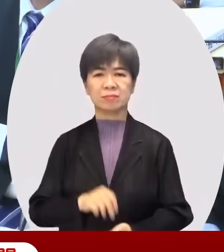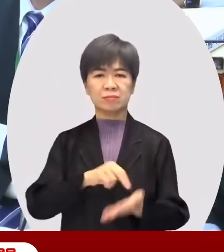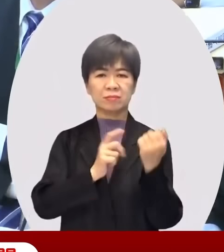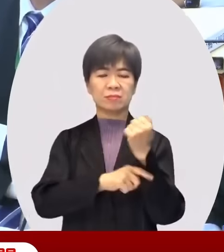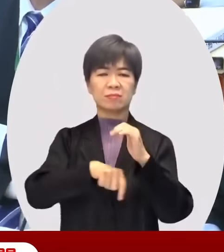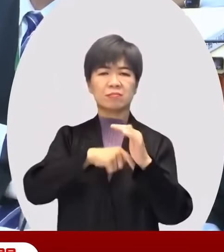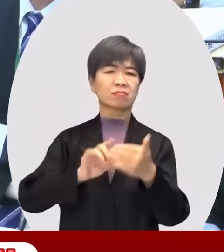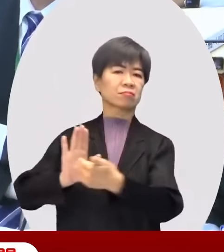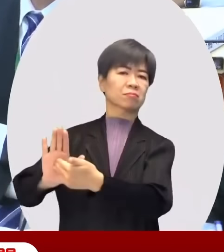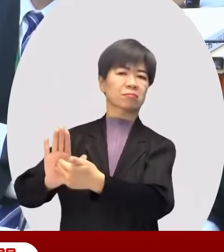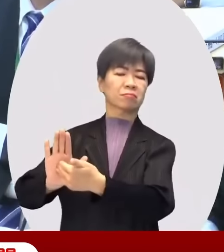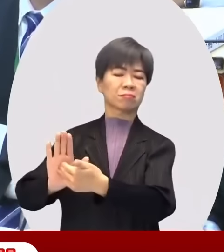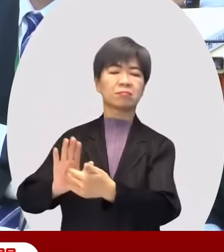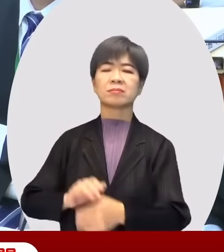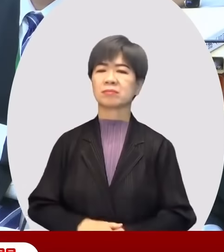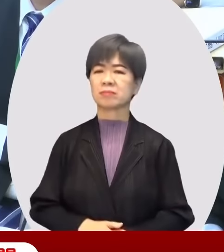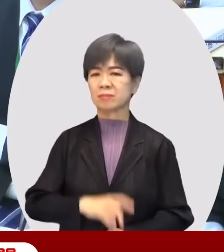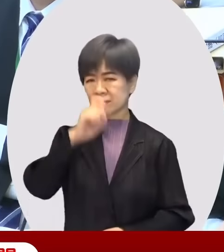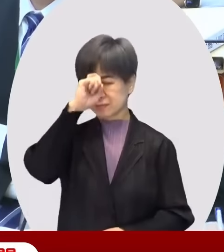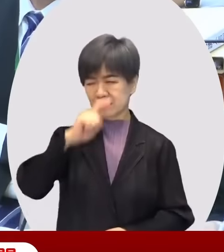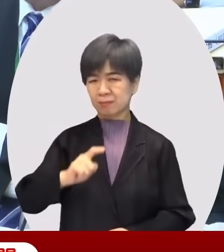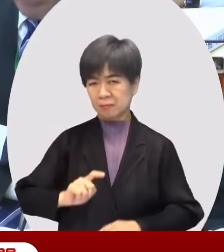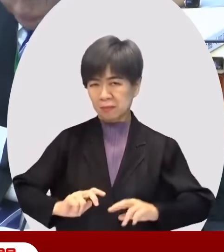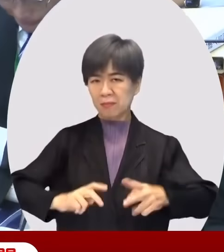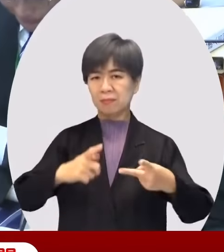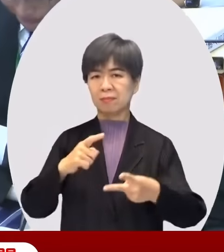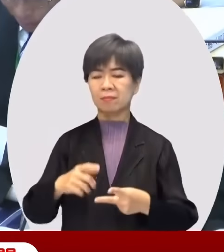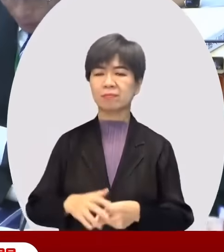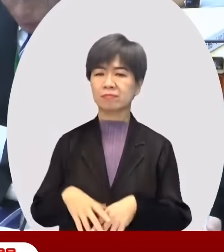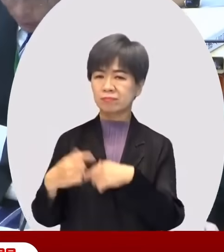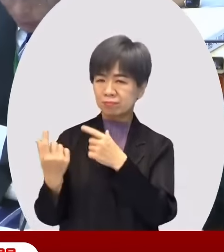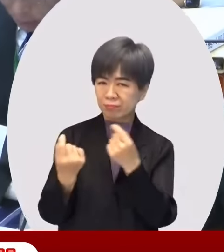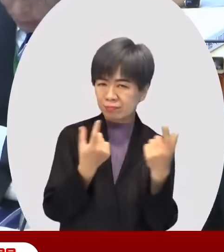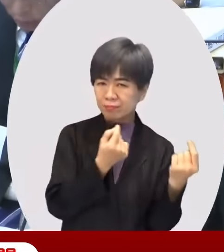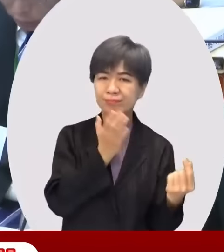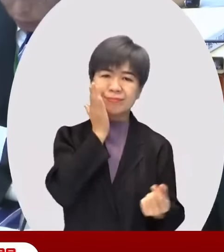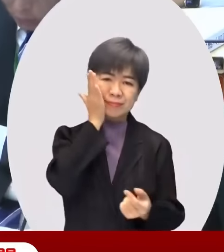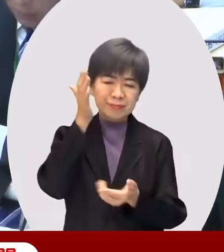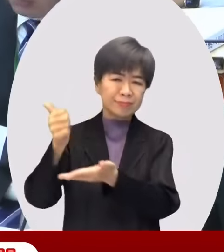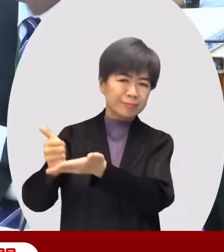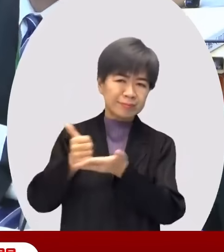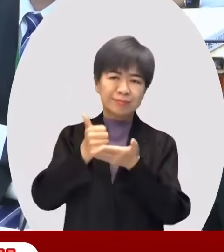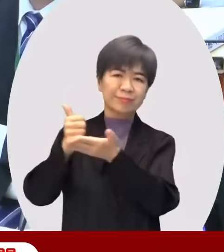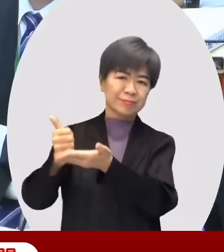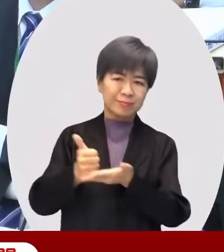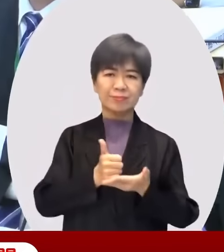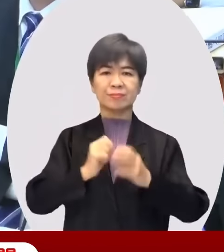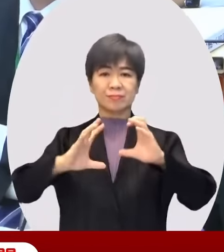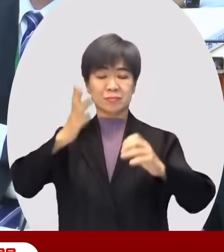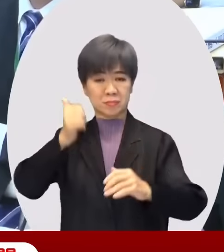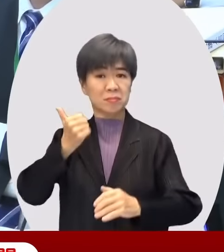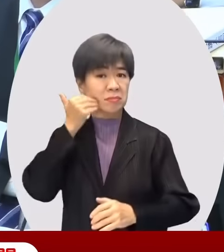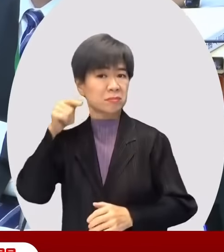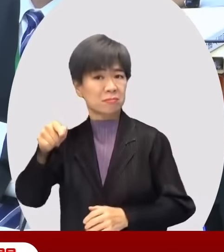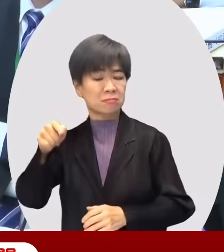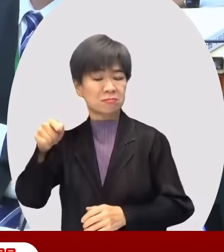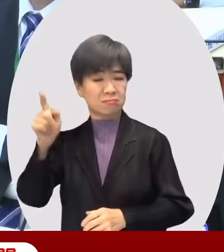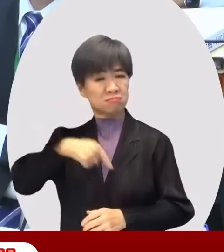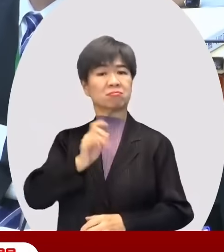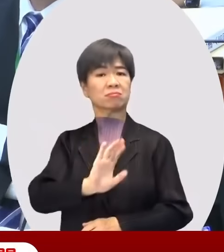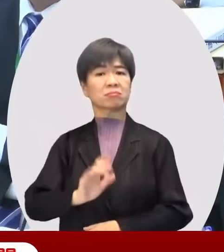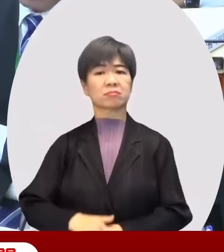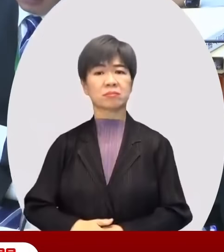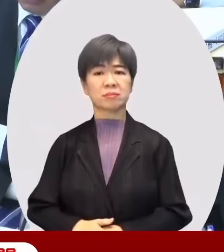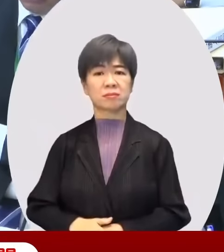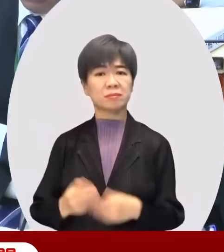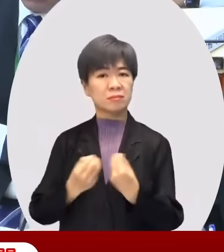被立法院否决。所以我们也是希望能够建立一个常态化的机制。那么至于就是说总统他如果真的不来